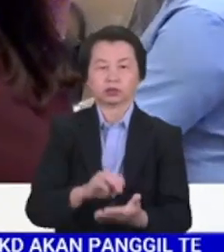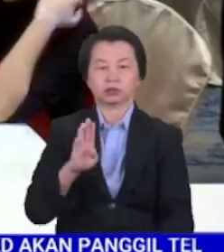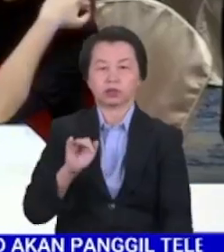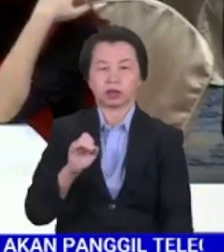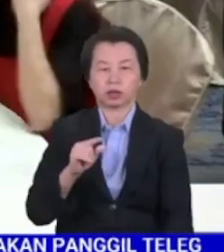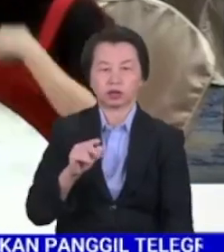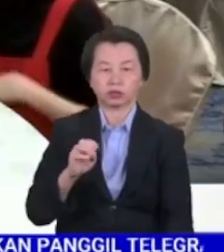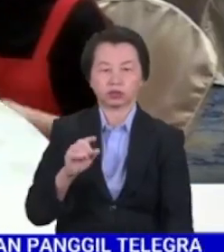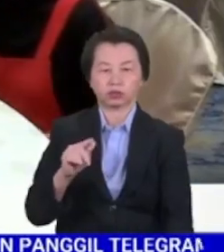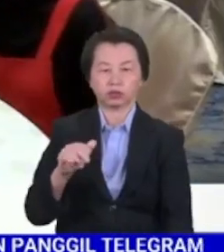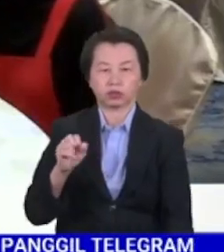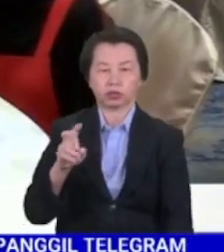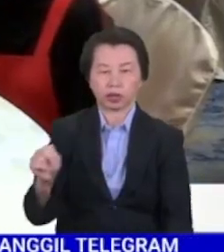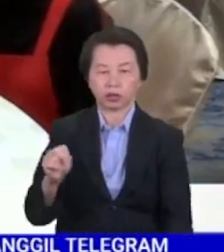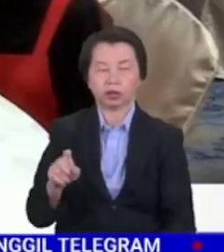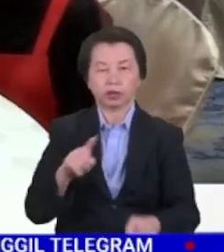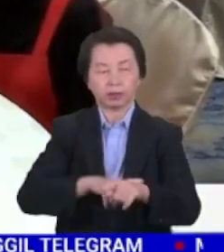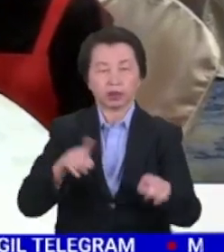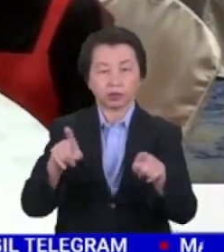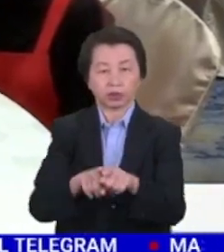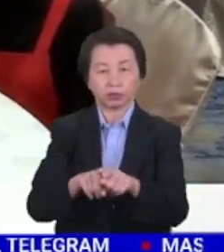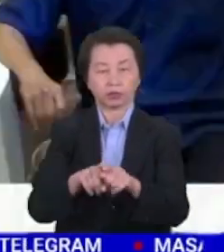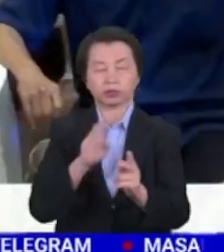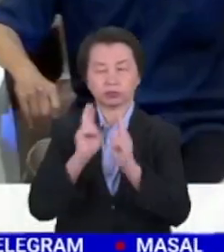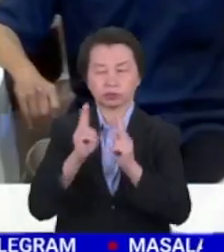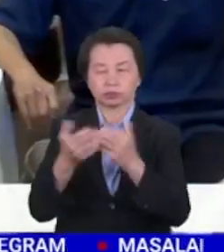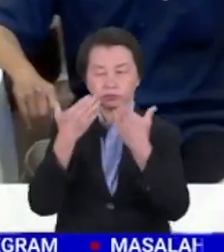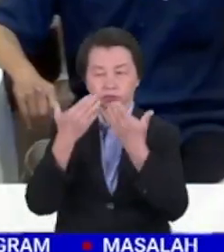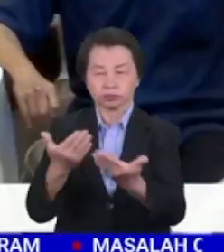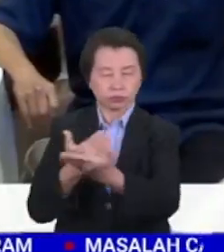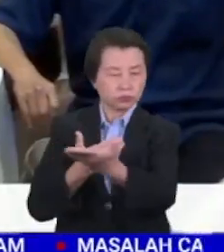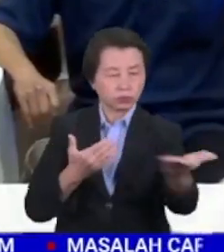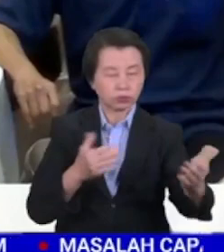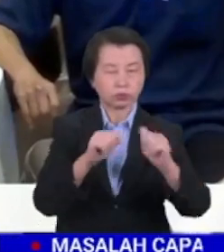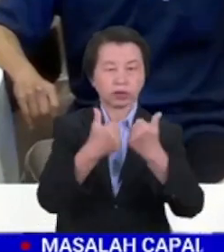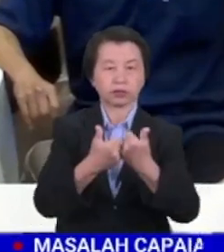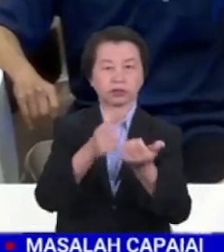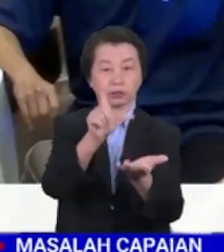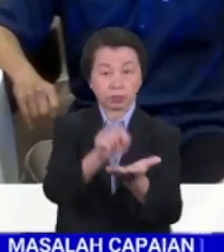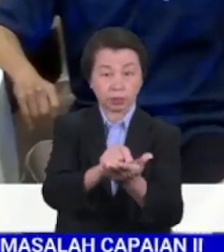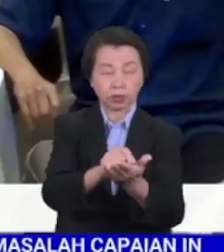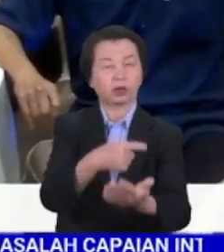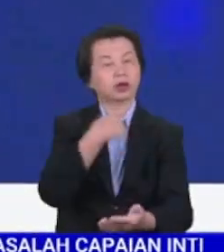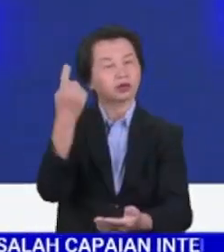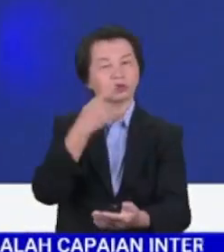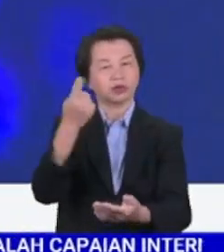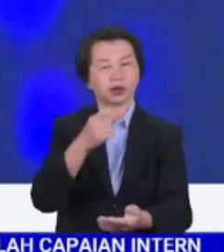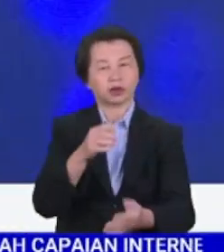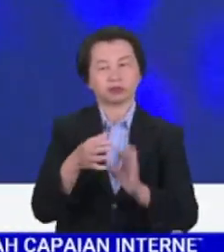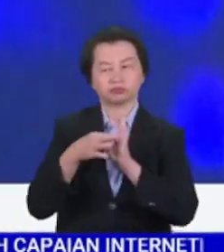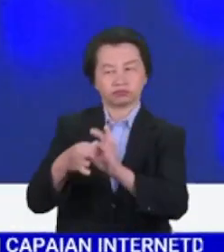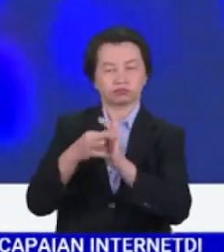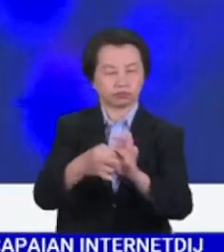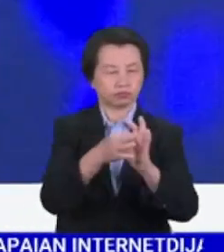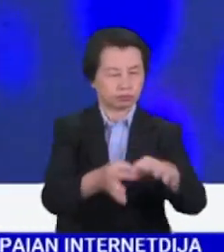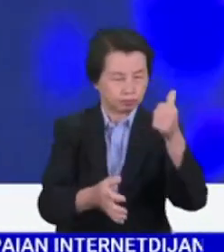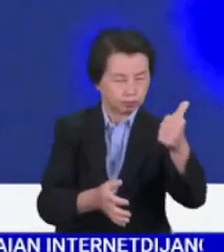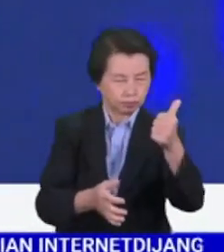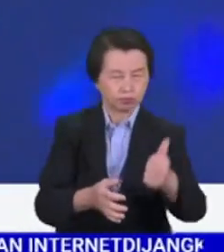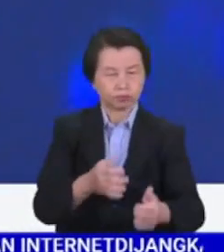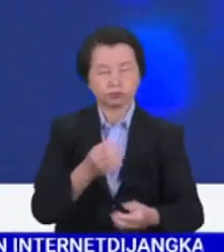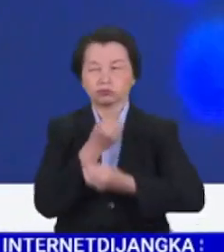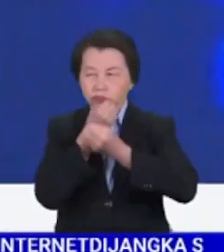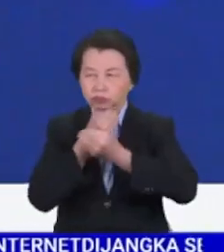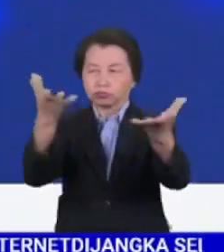Padungan. Dalam masa sama, beliau menzahirkan penghargaan kepada setiap agensi media yang sentiasa memberi kerja sama